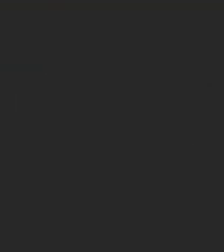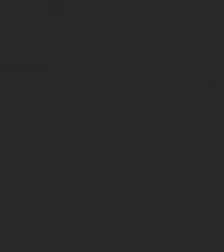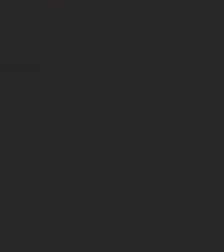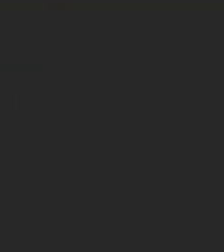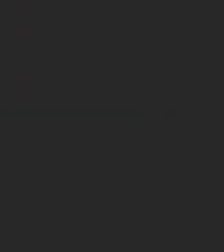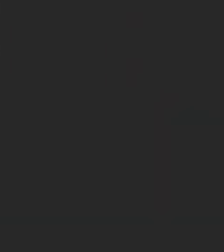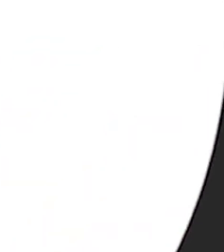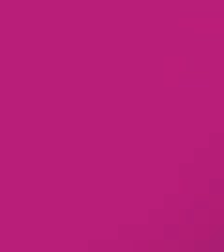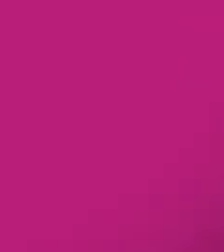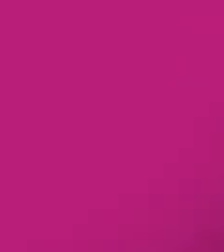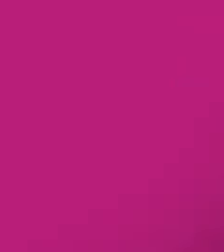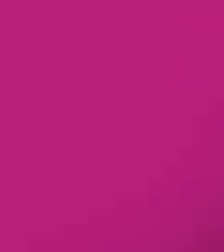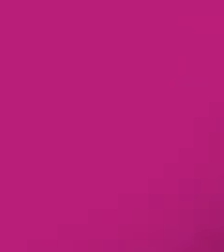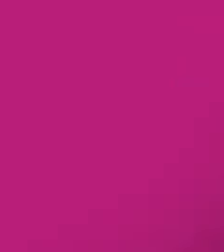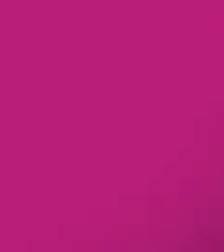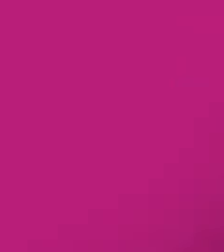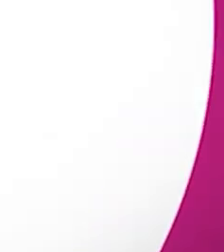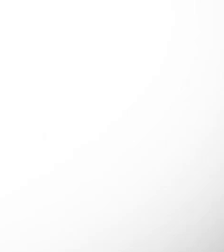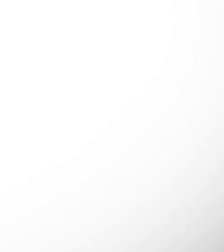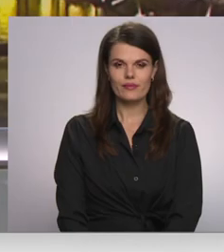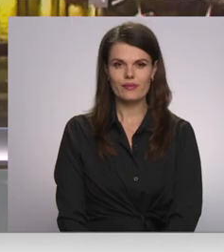Re! Viss ēters ir te!